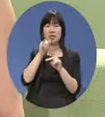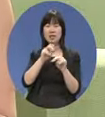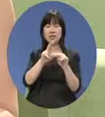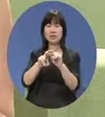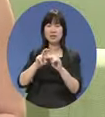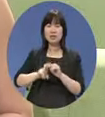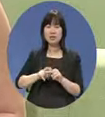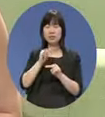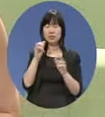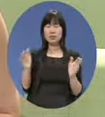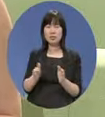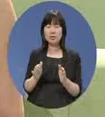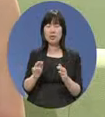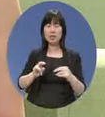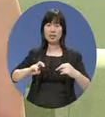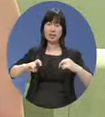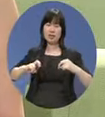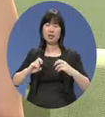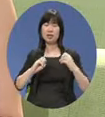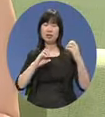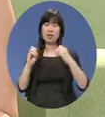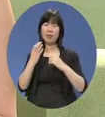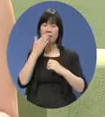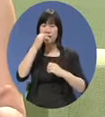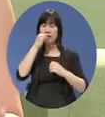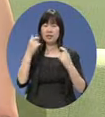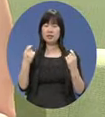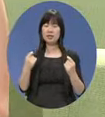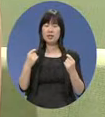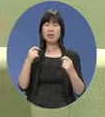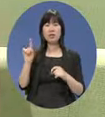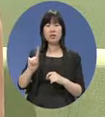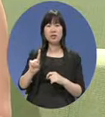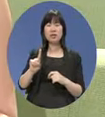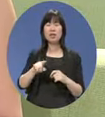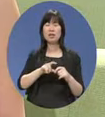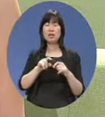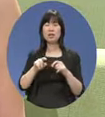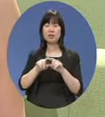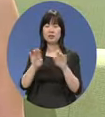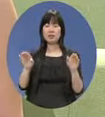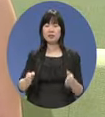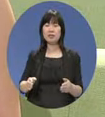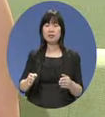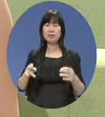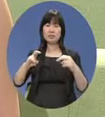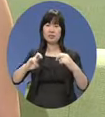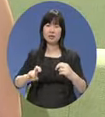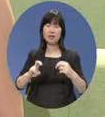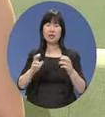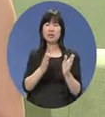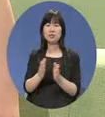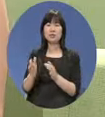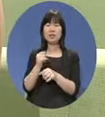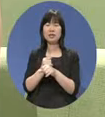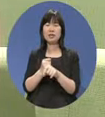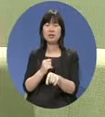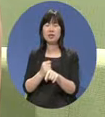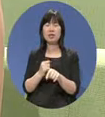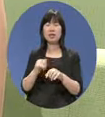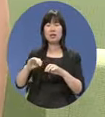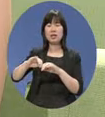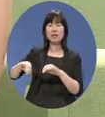의자가 있고 좁은 테이블 이렇게 앉아 있어야 대화를 하는 것처럼 그런 어떤 테이블과 의자를 갖추는 것들도 그리고